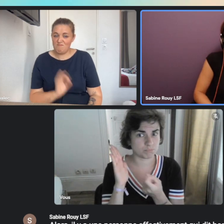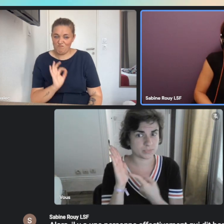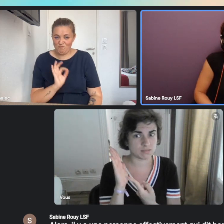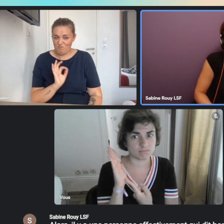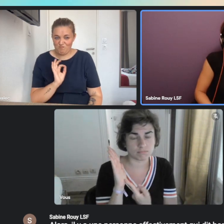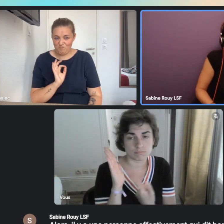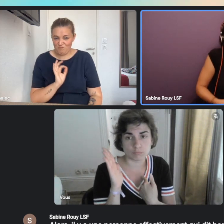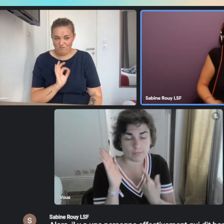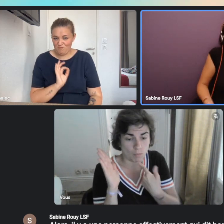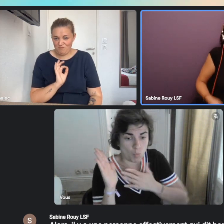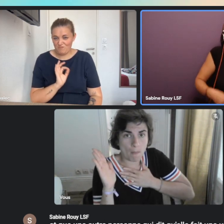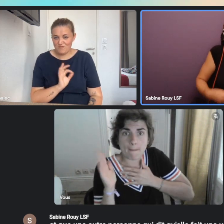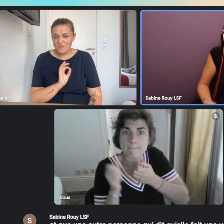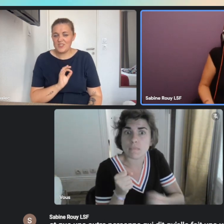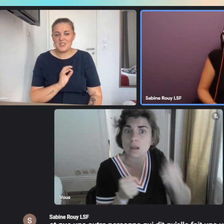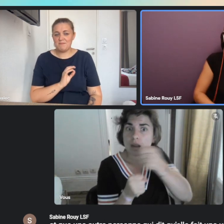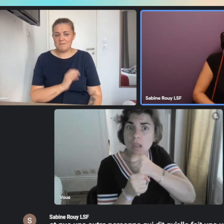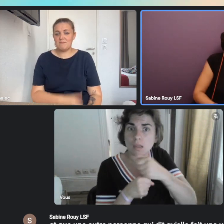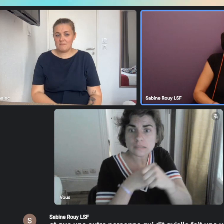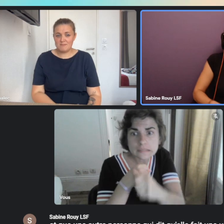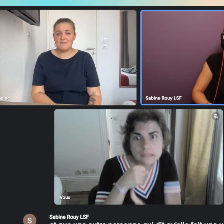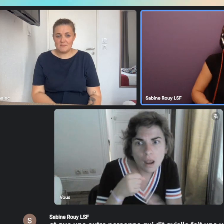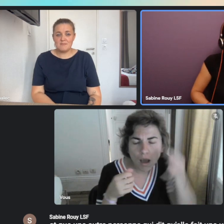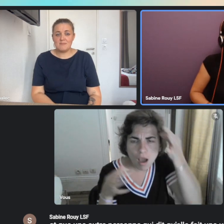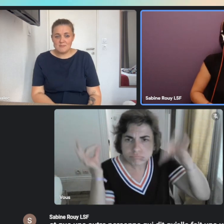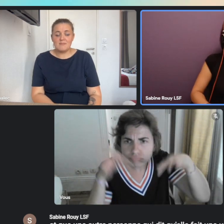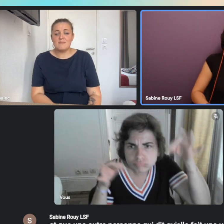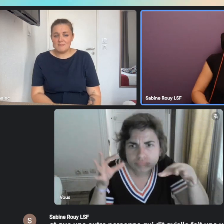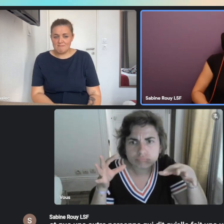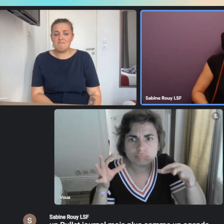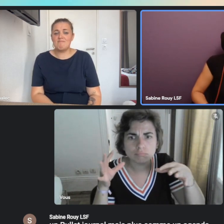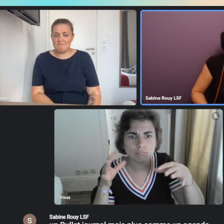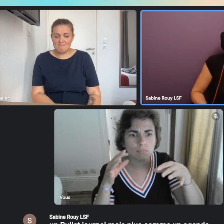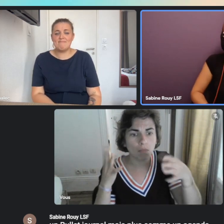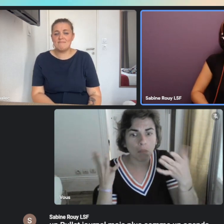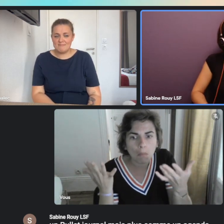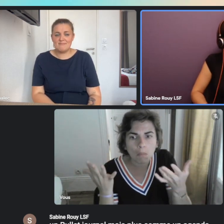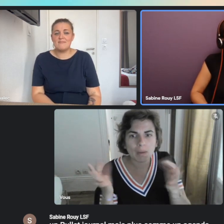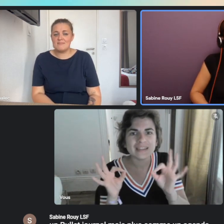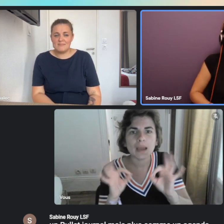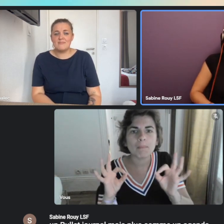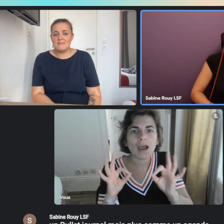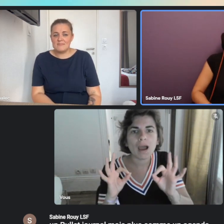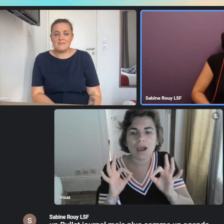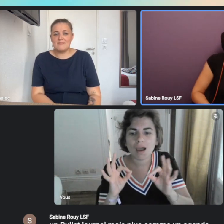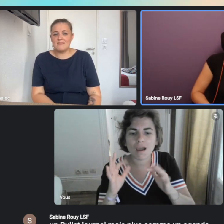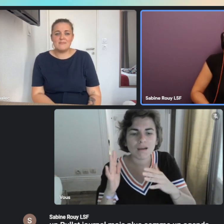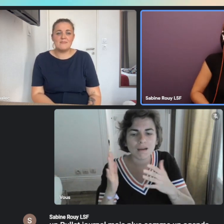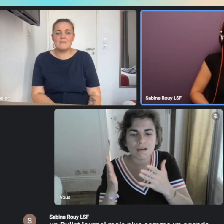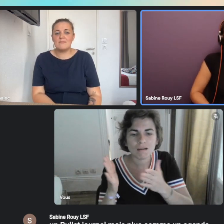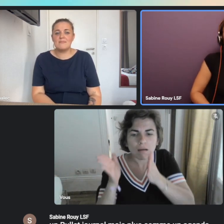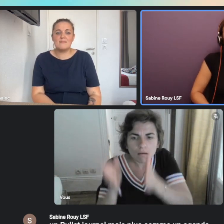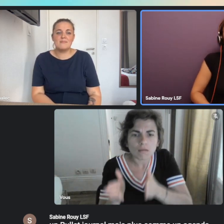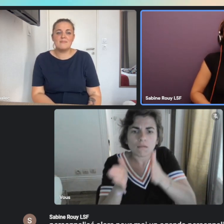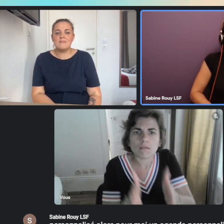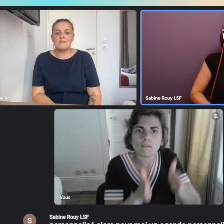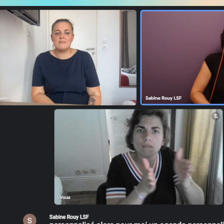justement c'est la définition au départ de bullet journal, justement, c'est aimer créer, avoir son style, inventer, il n'y a